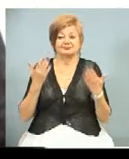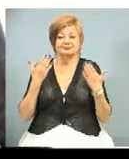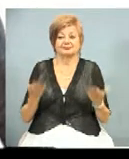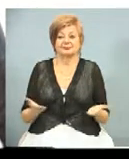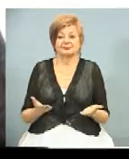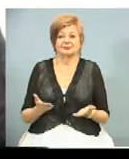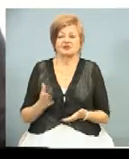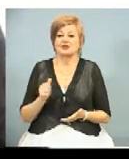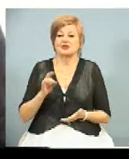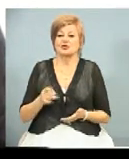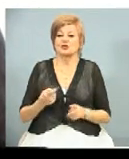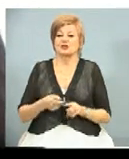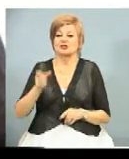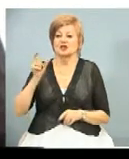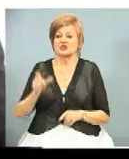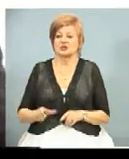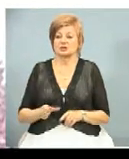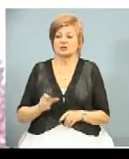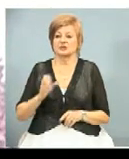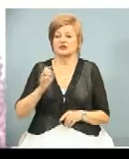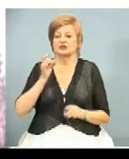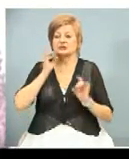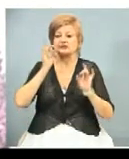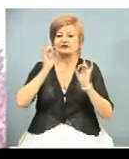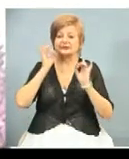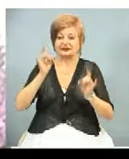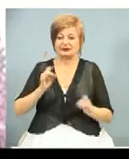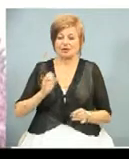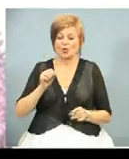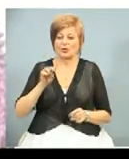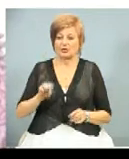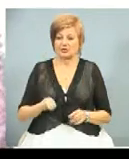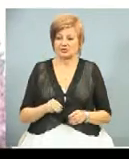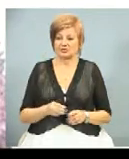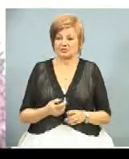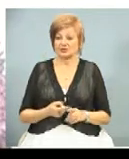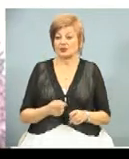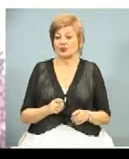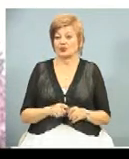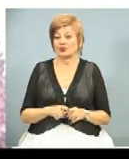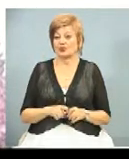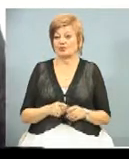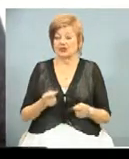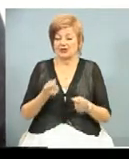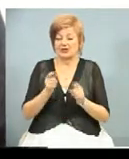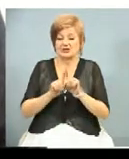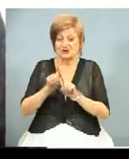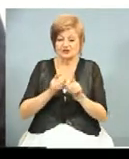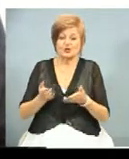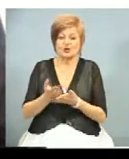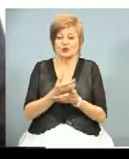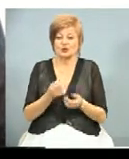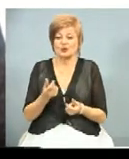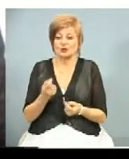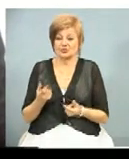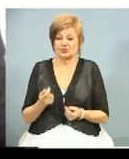отправить. Сопенок – это человек, который сопит. А потом они так вытрушивают из них эти семена. Этот